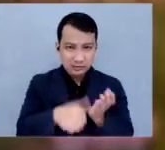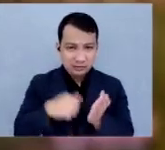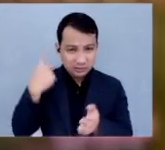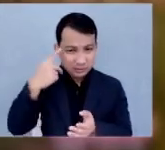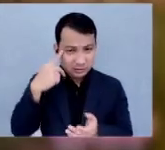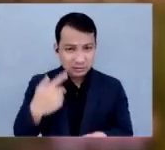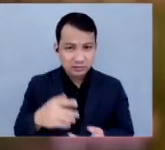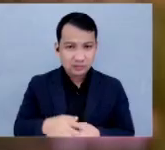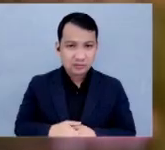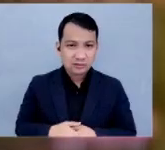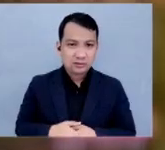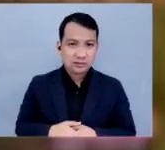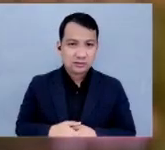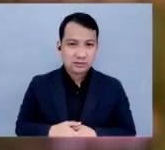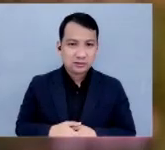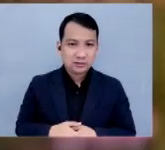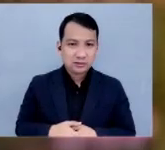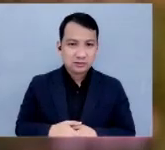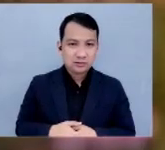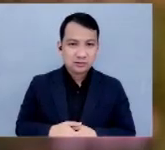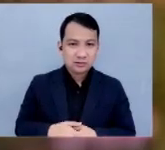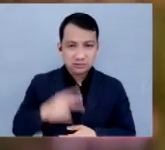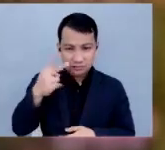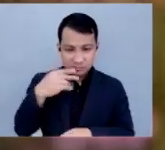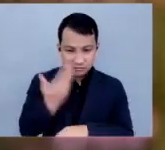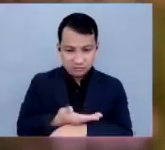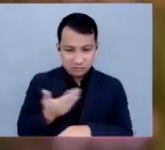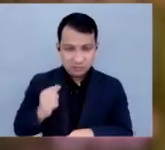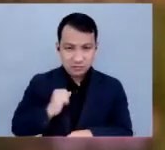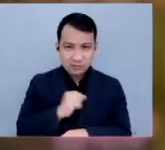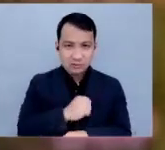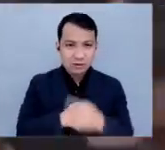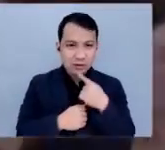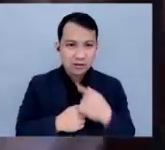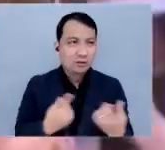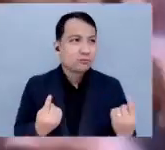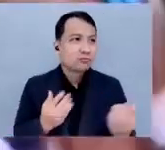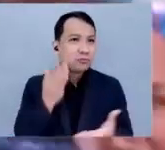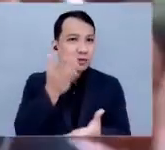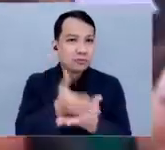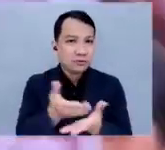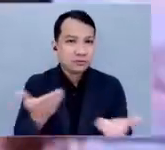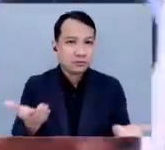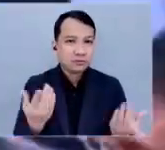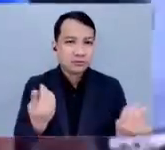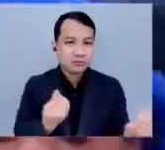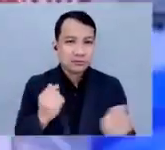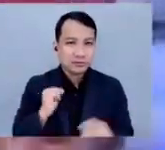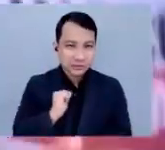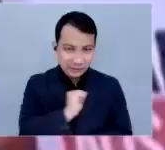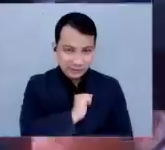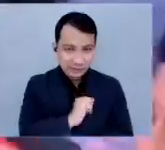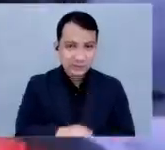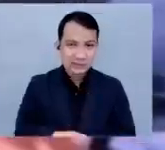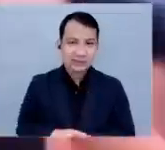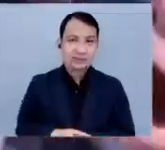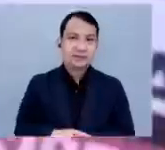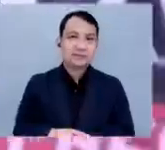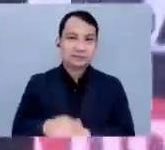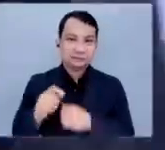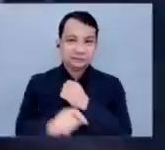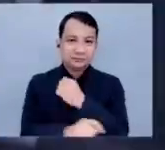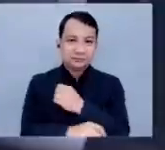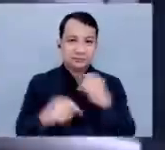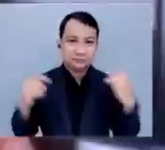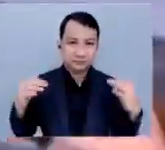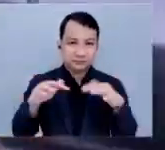tatay, dalawang anak, magtakbo ng Senado. Ano gawin namin sa Senate? Habang nasa Tacloban, nagdaos naman ang